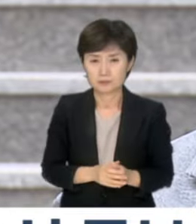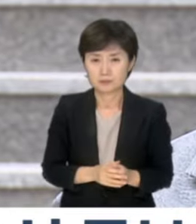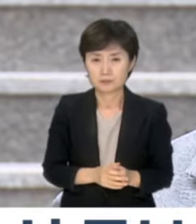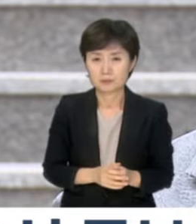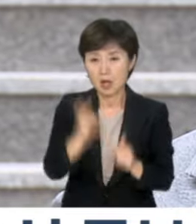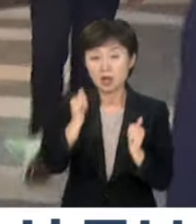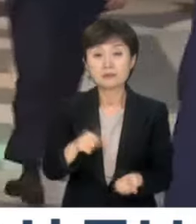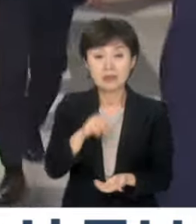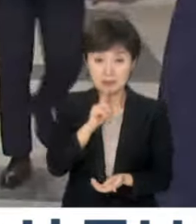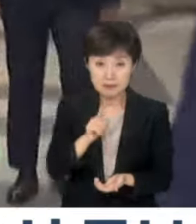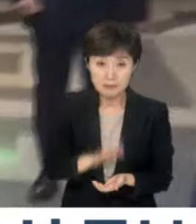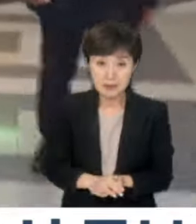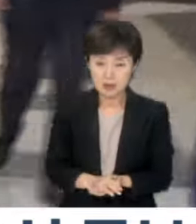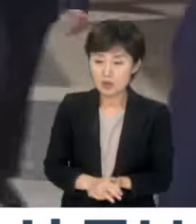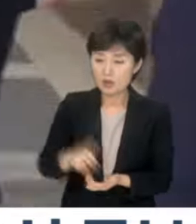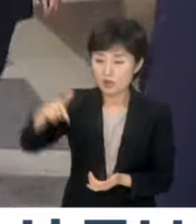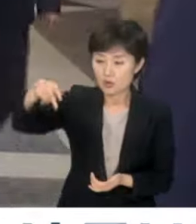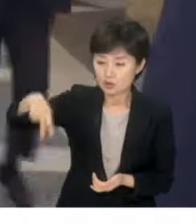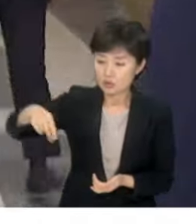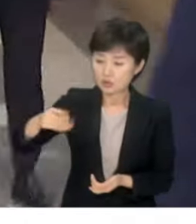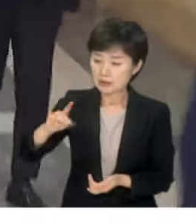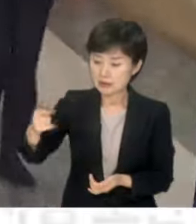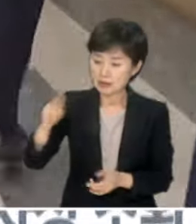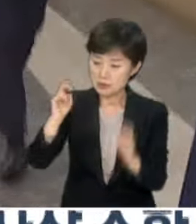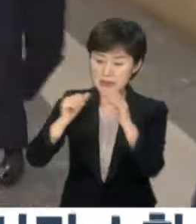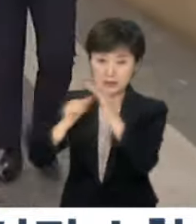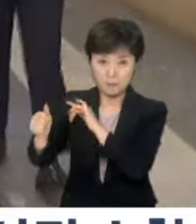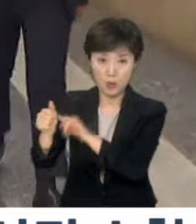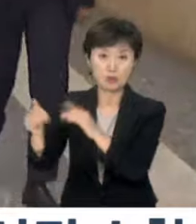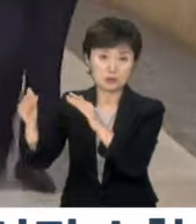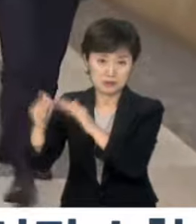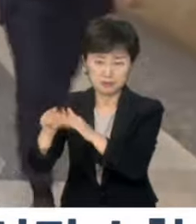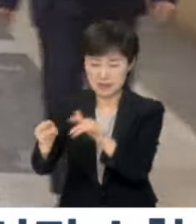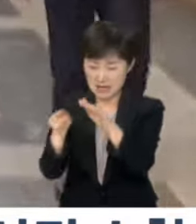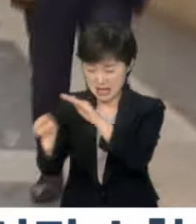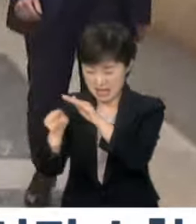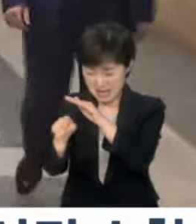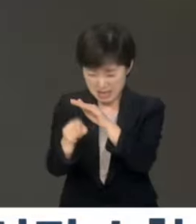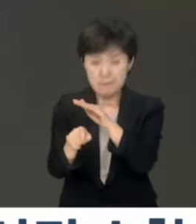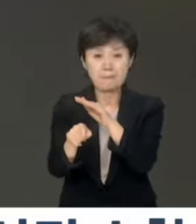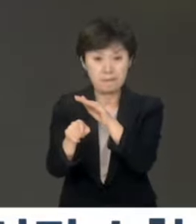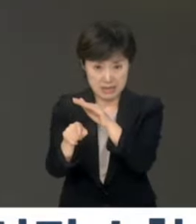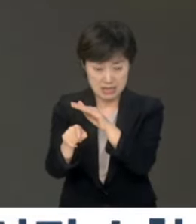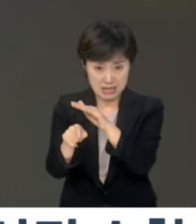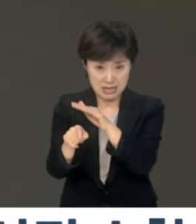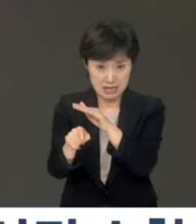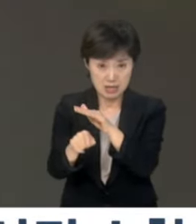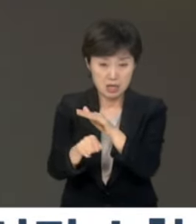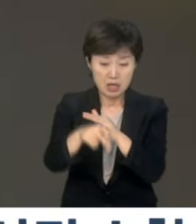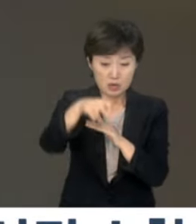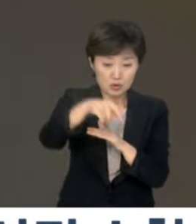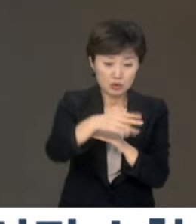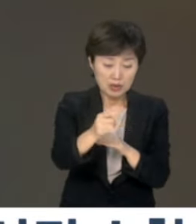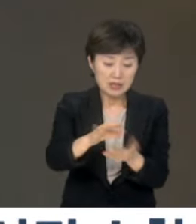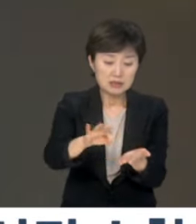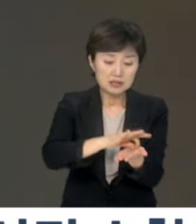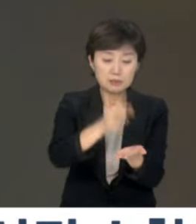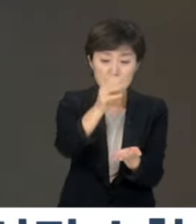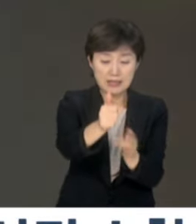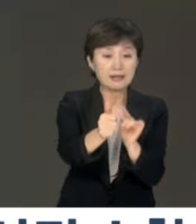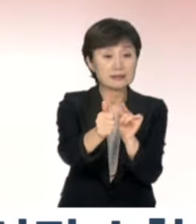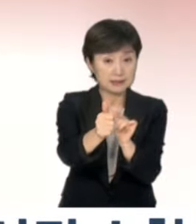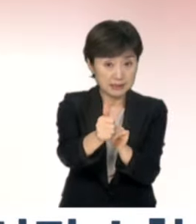검찰은 지난달 구영배 큐텐 대표 자택 등 전방위 압수수색을 벌인 데 이어 이시준 큐텐테크 재무부사장을